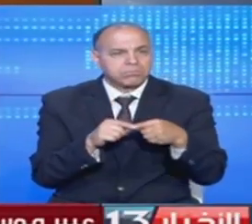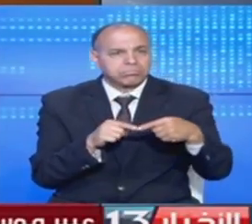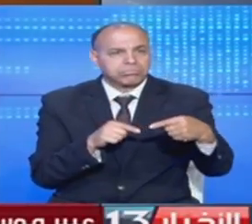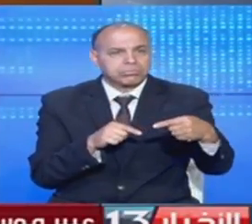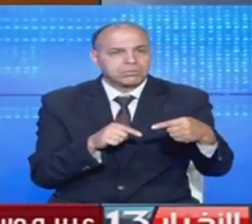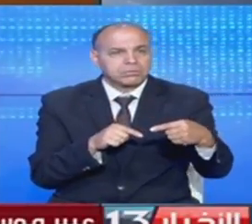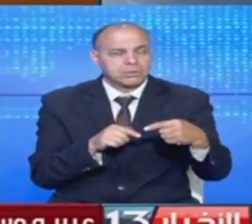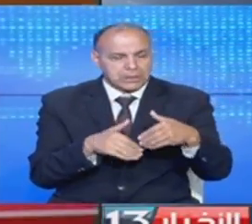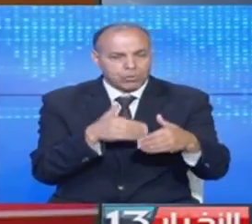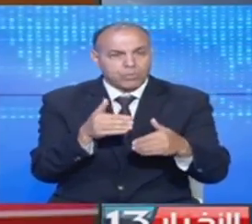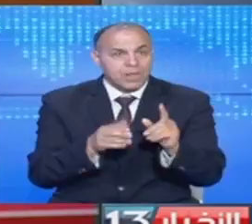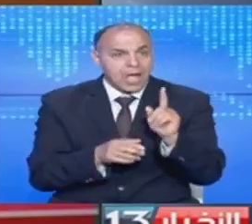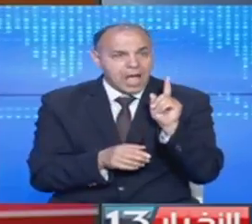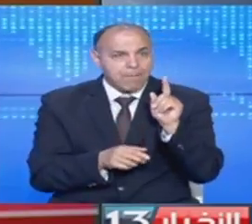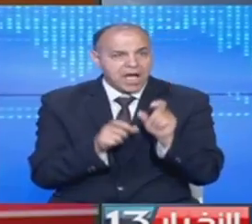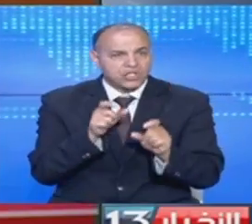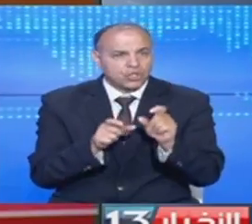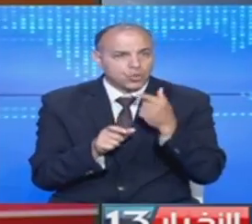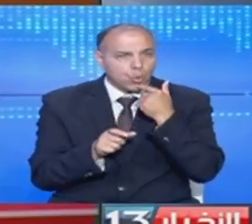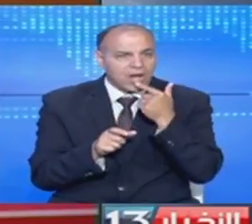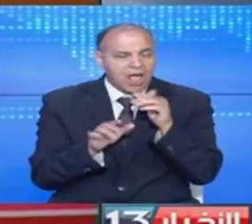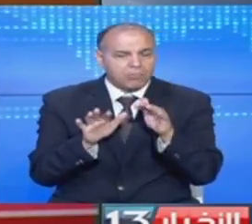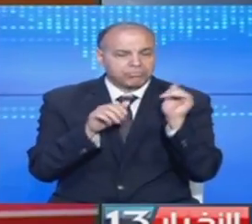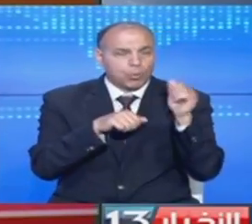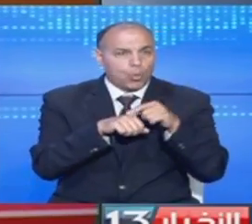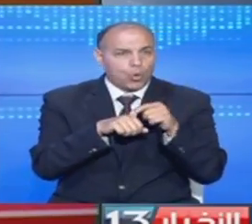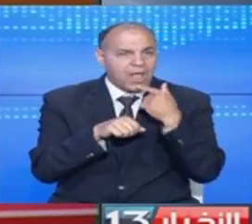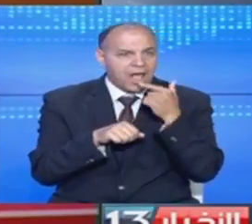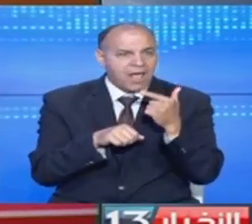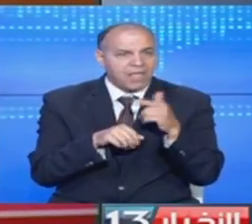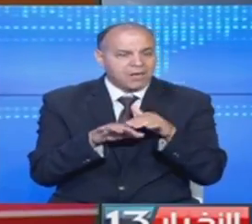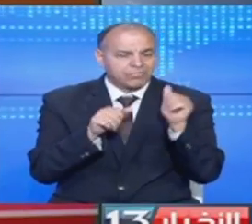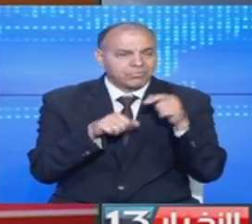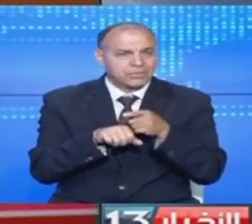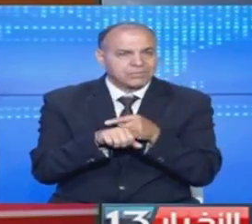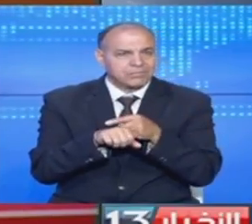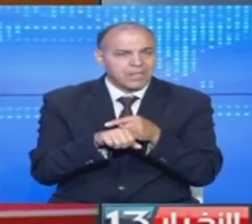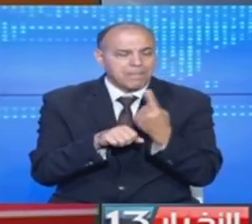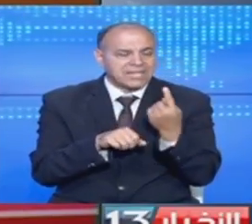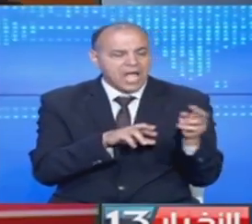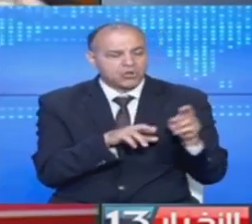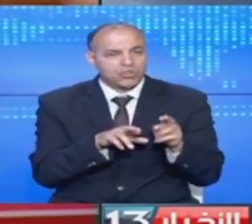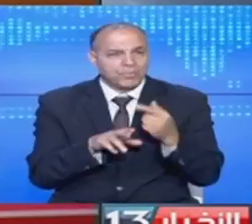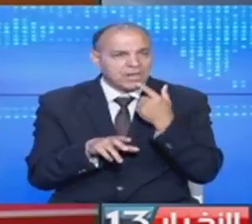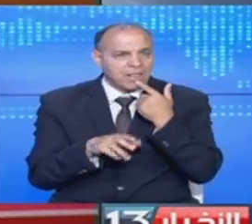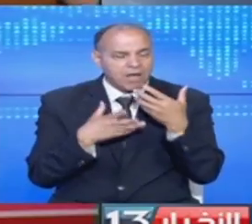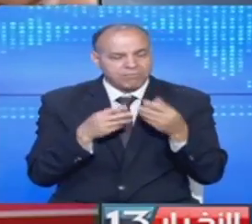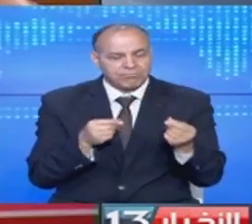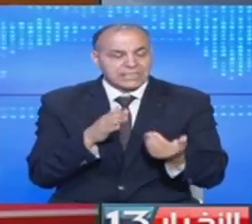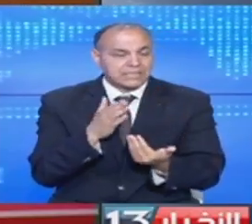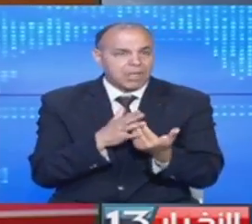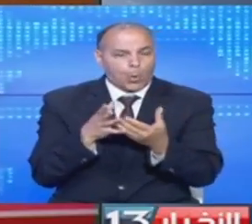التوقيت وخلينا نبداو. اما الناس اللي تدعو الى رفع الجلسه نعرفوها رفع الجلسه ترجعوا ماضي ساعه، معناها سي